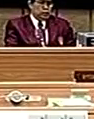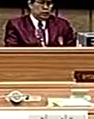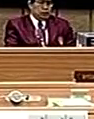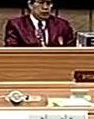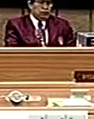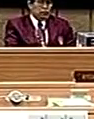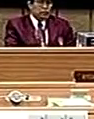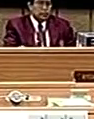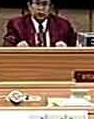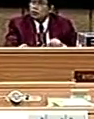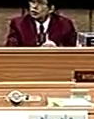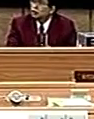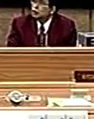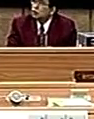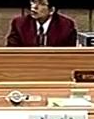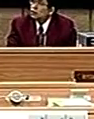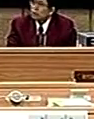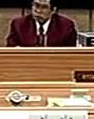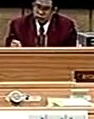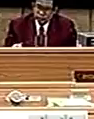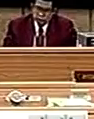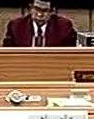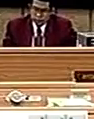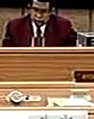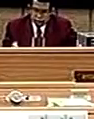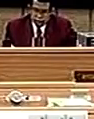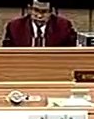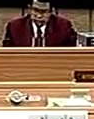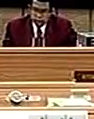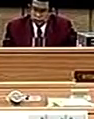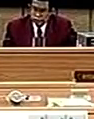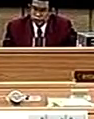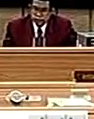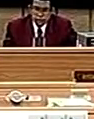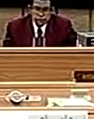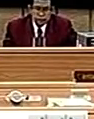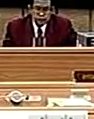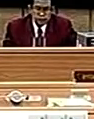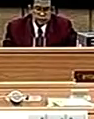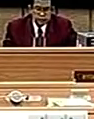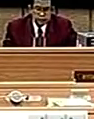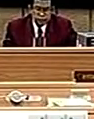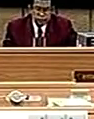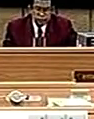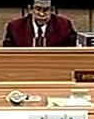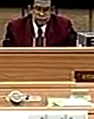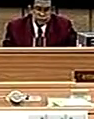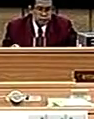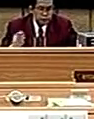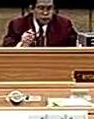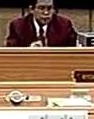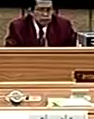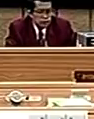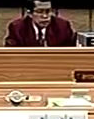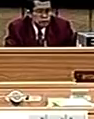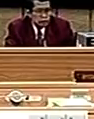ครับมีผู้ลงชื่อเข้าประชุม296นะครับครบองค์ประชุมผมขออนุญาตดำเนินการต